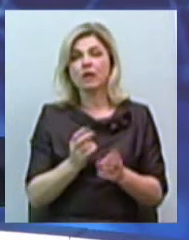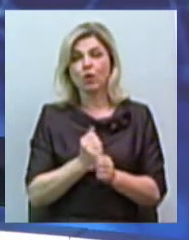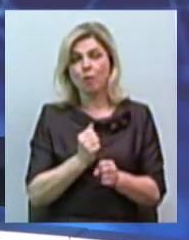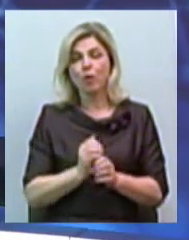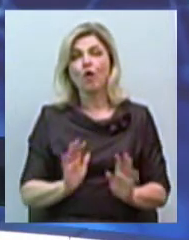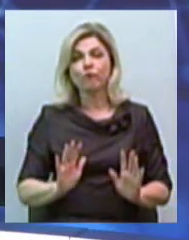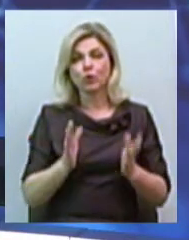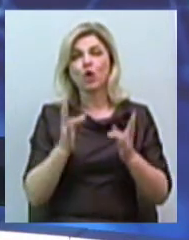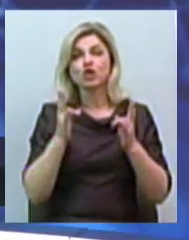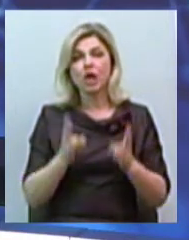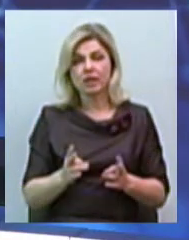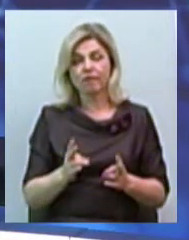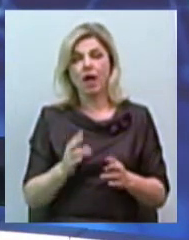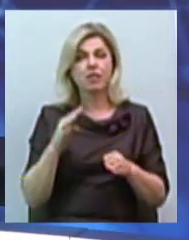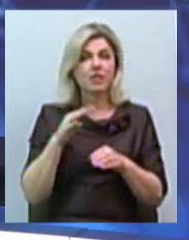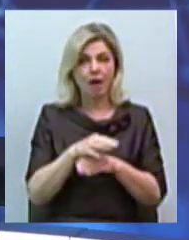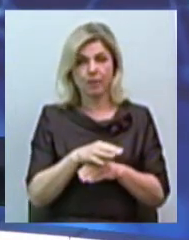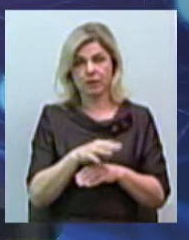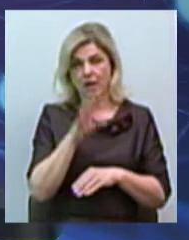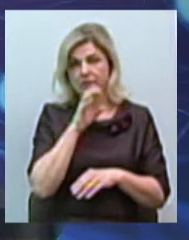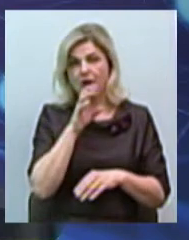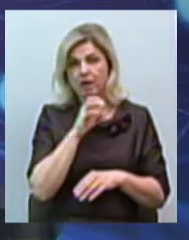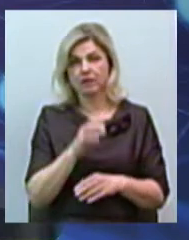нападу тварини, як в даному разі собаки?